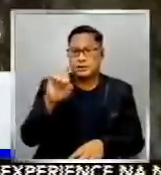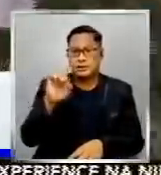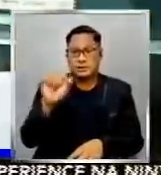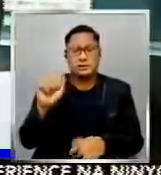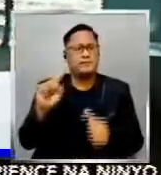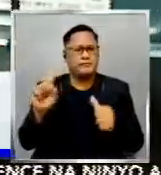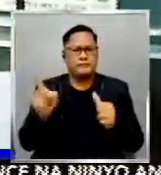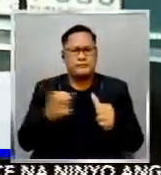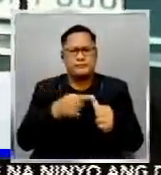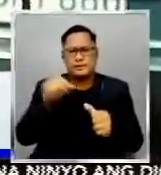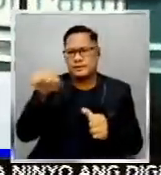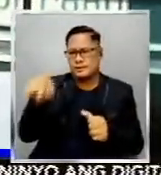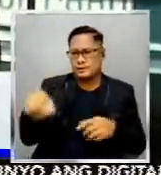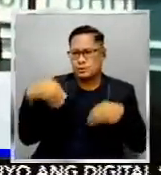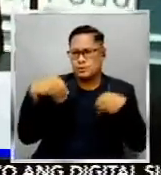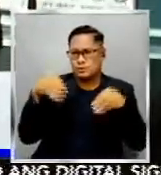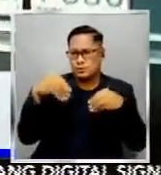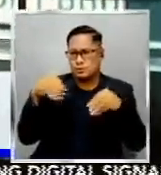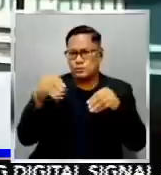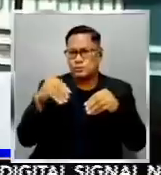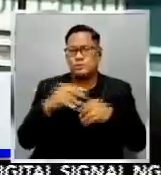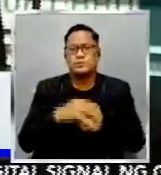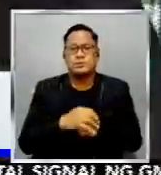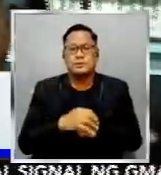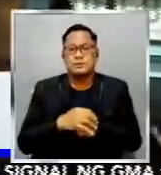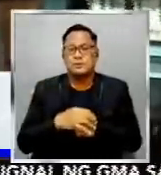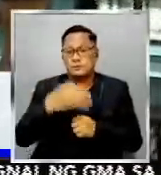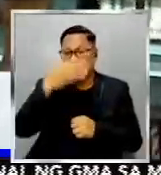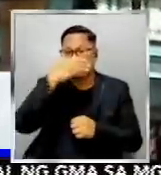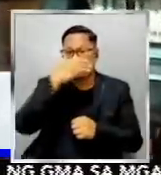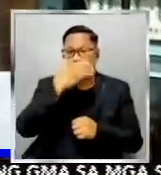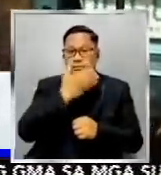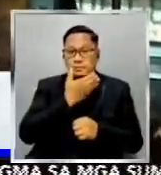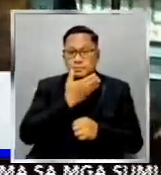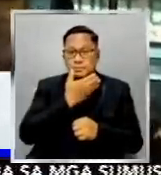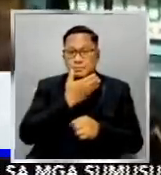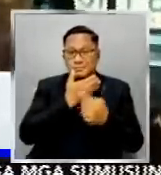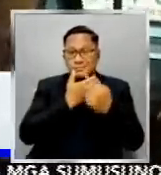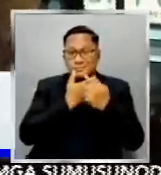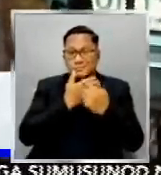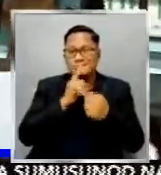tenderong ito. Bumababa po yung ano po, face mask po.